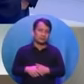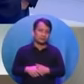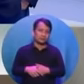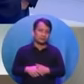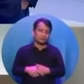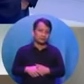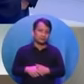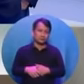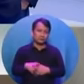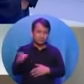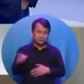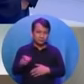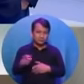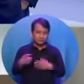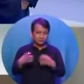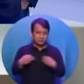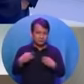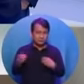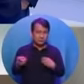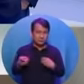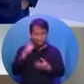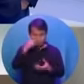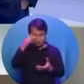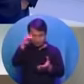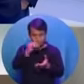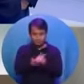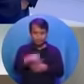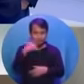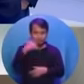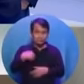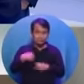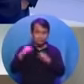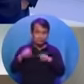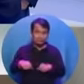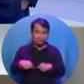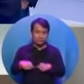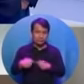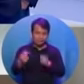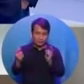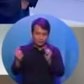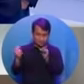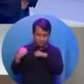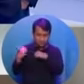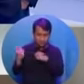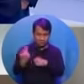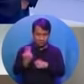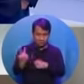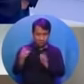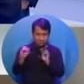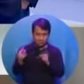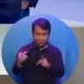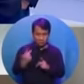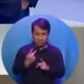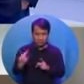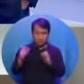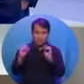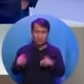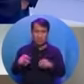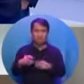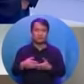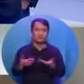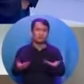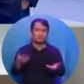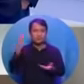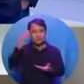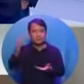Ay, inaano ko lang po yung asawa ko po at dahil po ay kahapon naman po ay maganda naman po ang aming usap at dahil po ay hindi ko naman po alam na